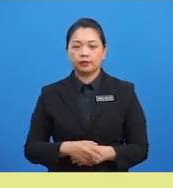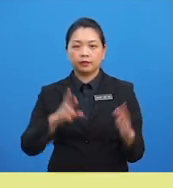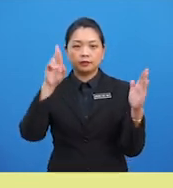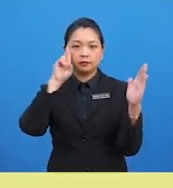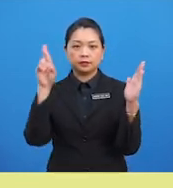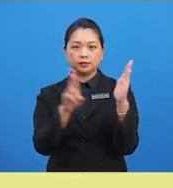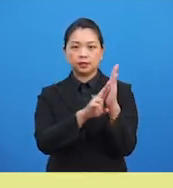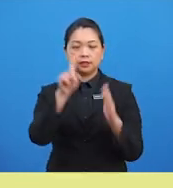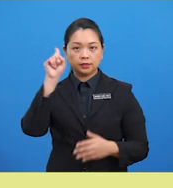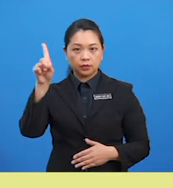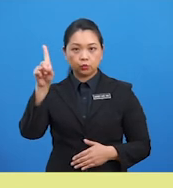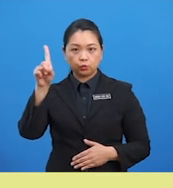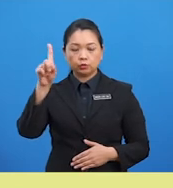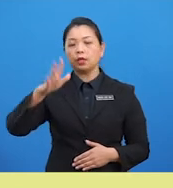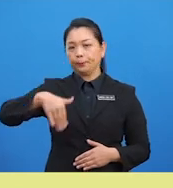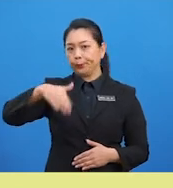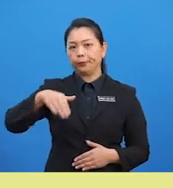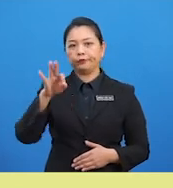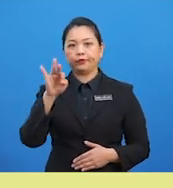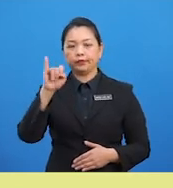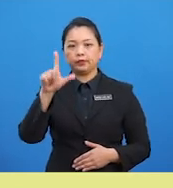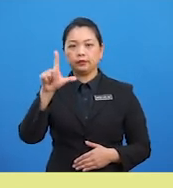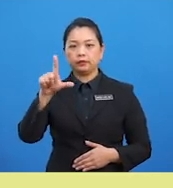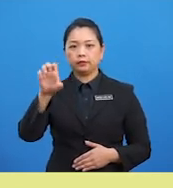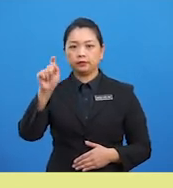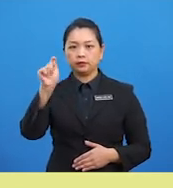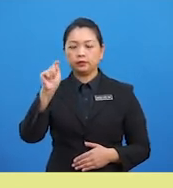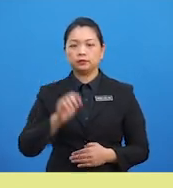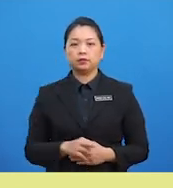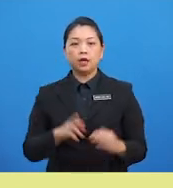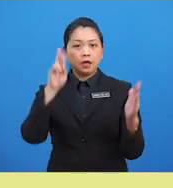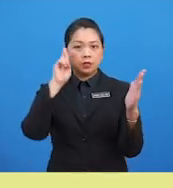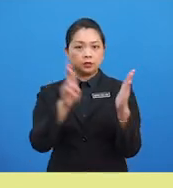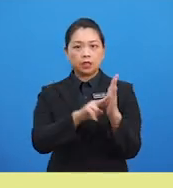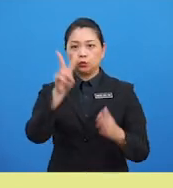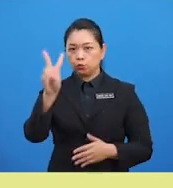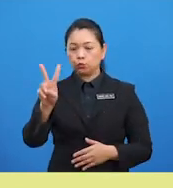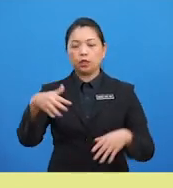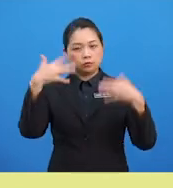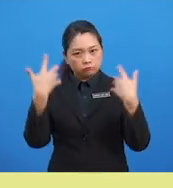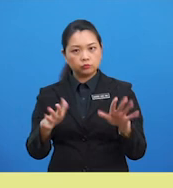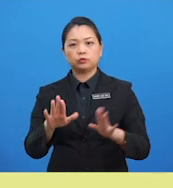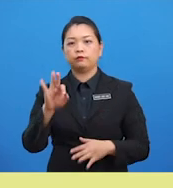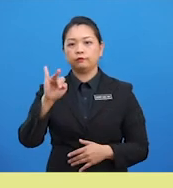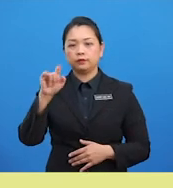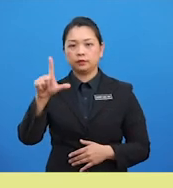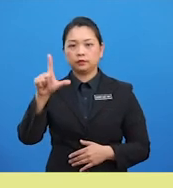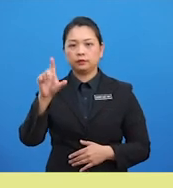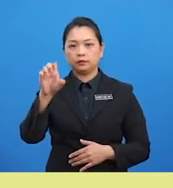Rajah 1 sebelum fillet. Rajah 2 selepas